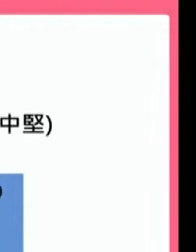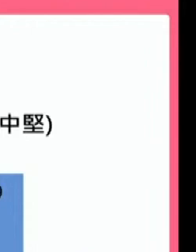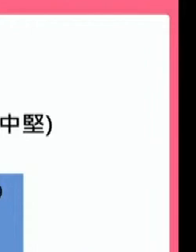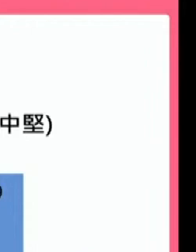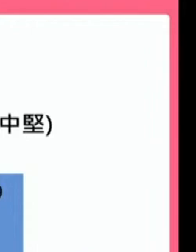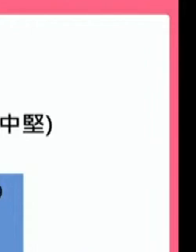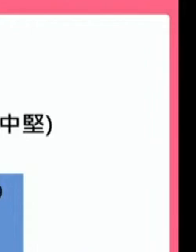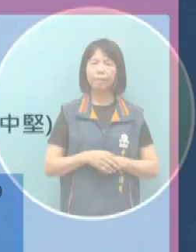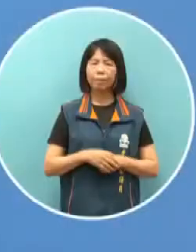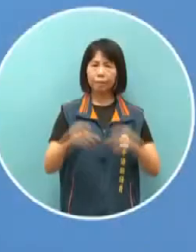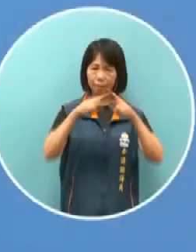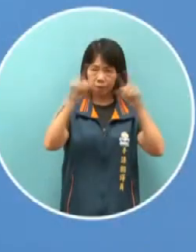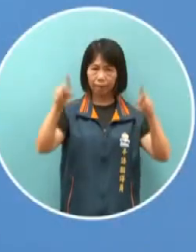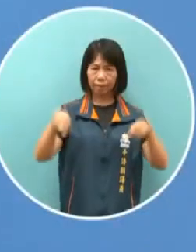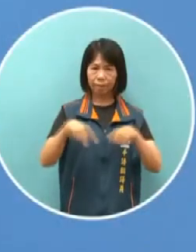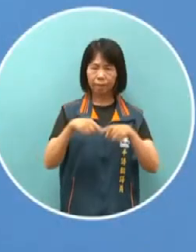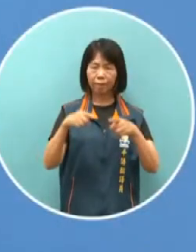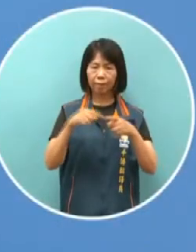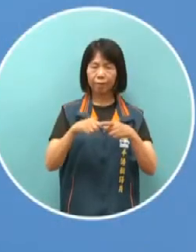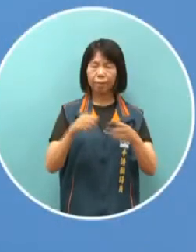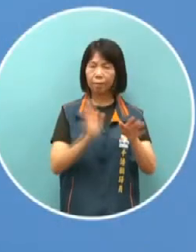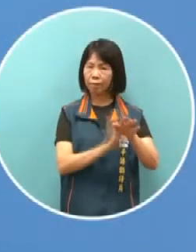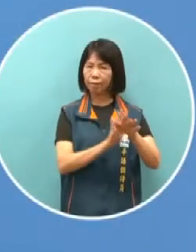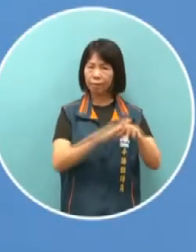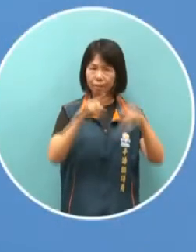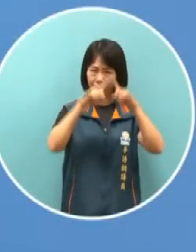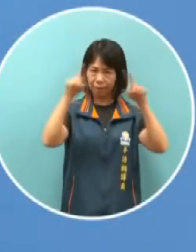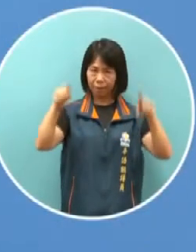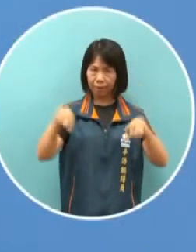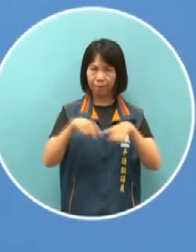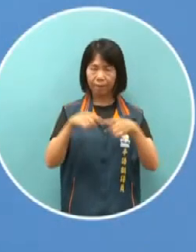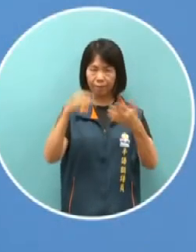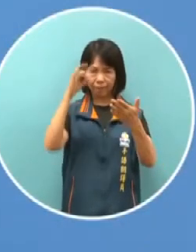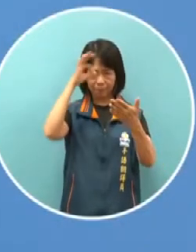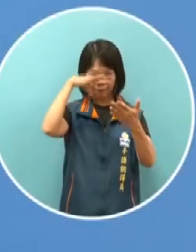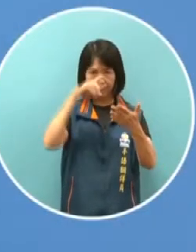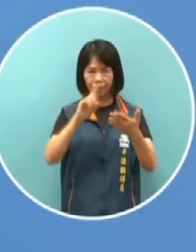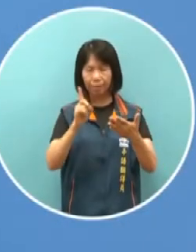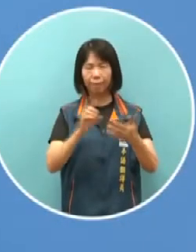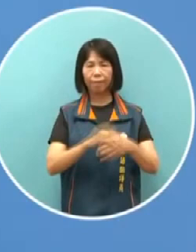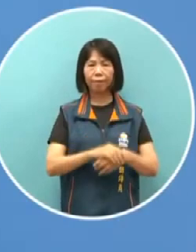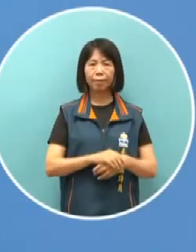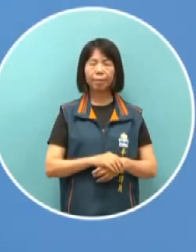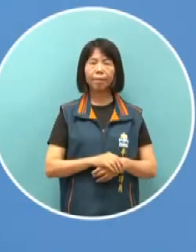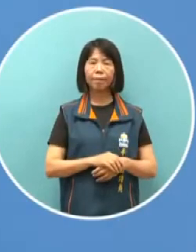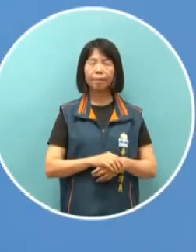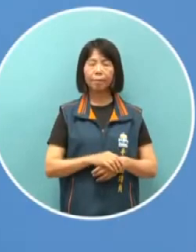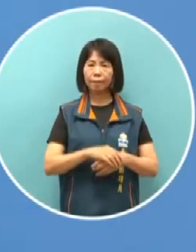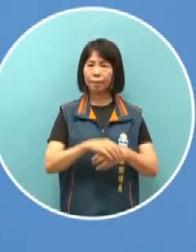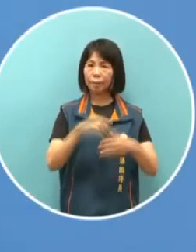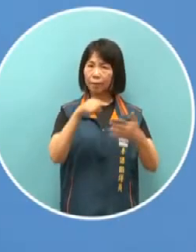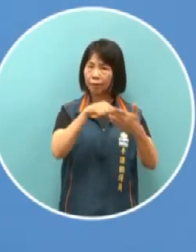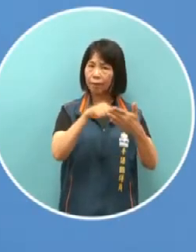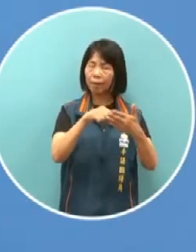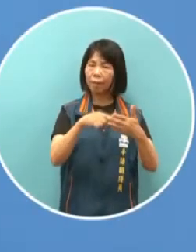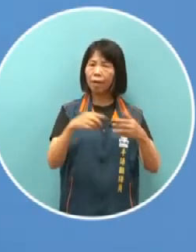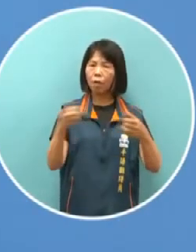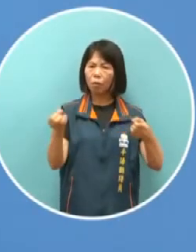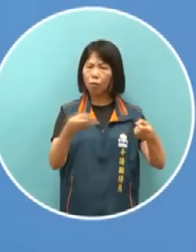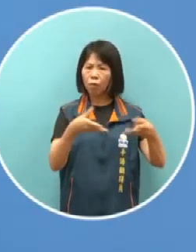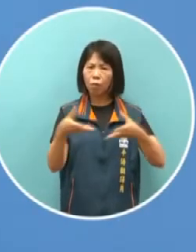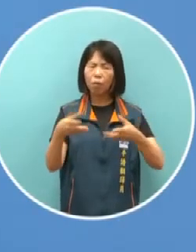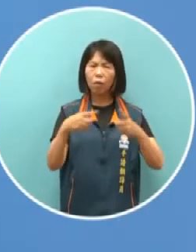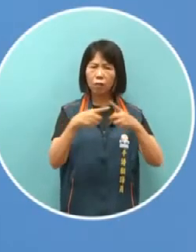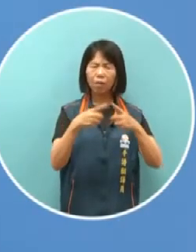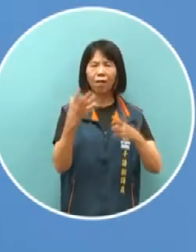从另外这一张这个左手边那张可以看到那在这个里面呢，以家户感染的人